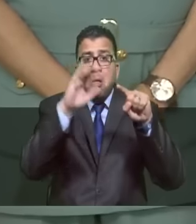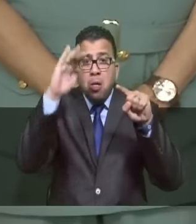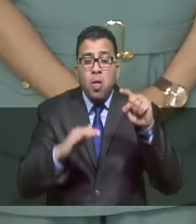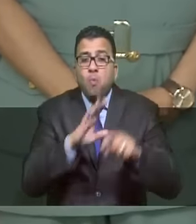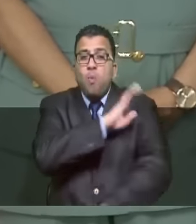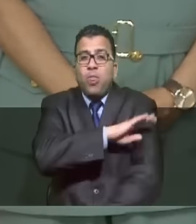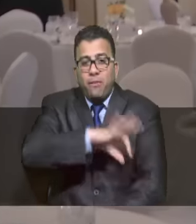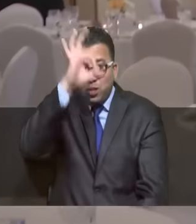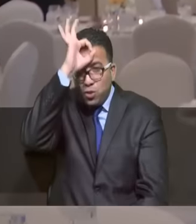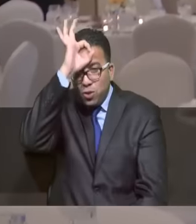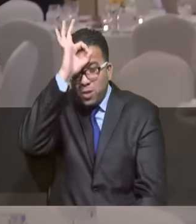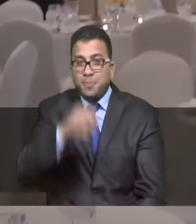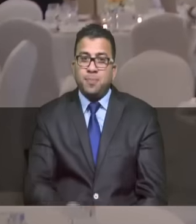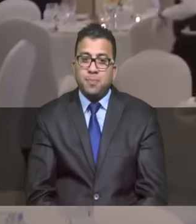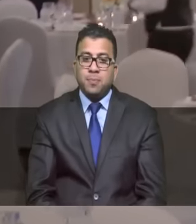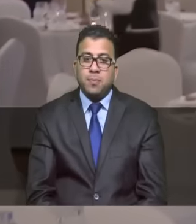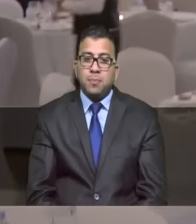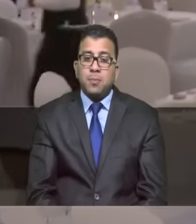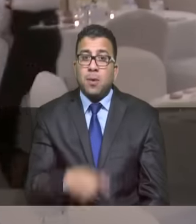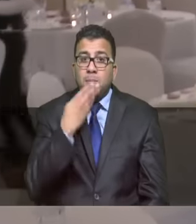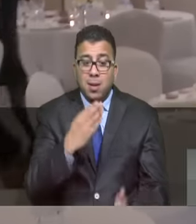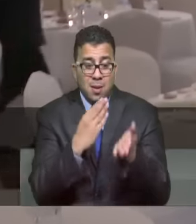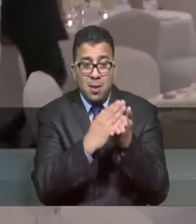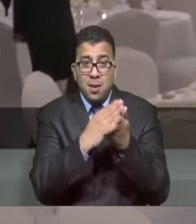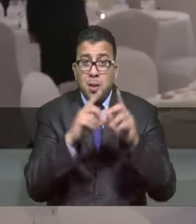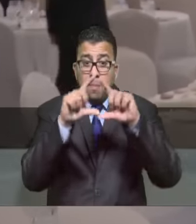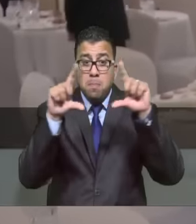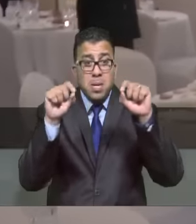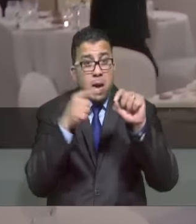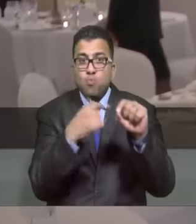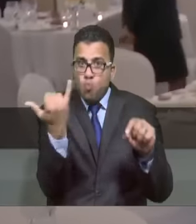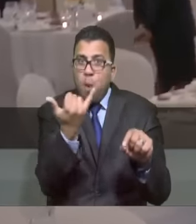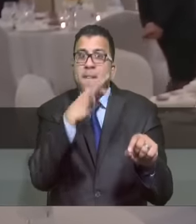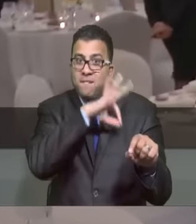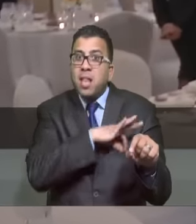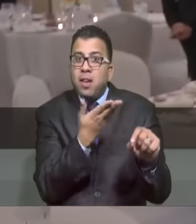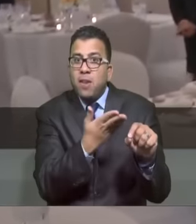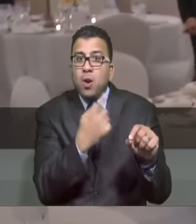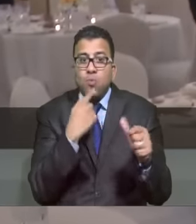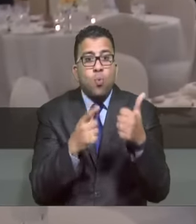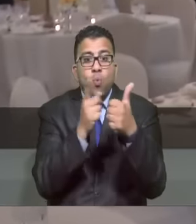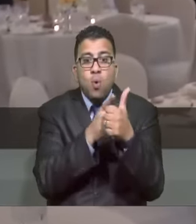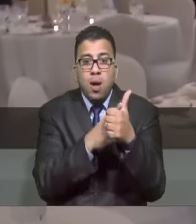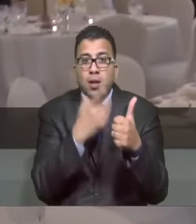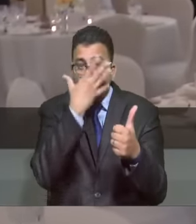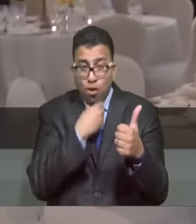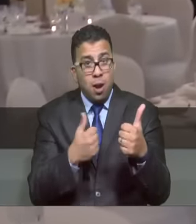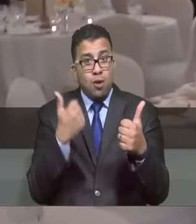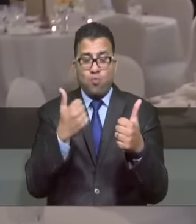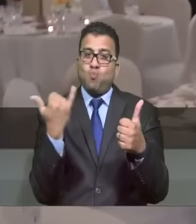الشرطة. طبعا البطاقة لها عدة مميزات، أهم واحد بالشكل وواحد